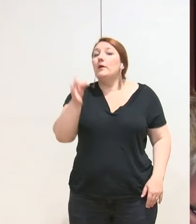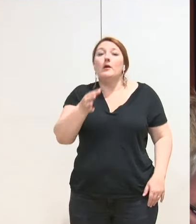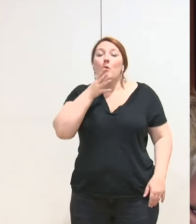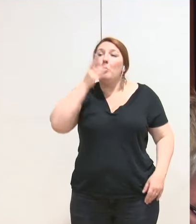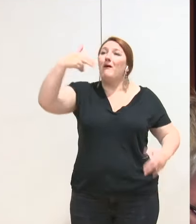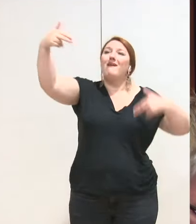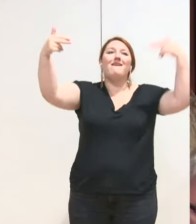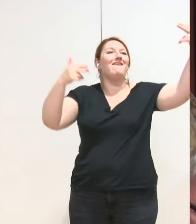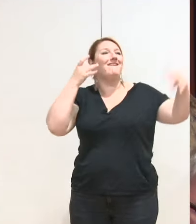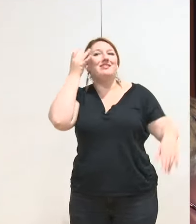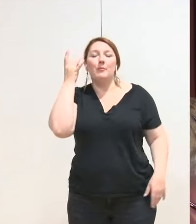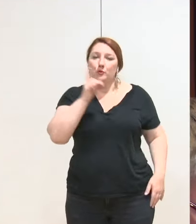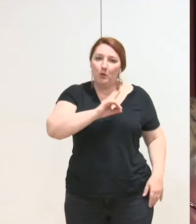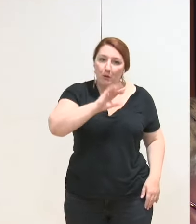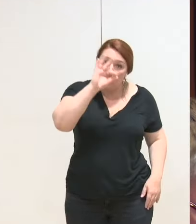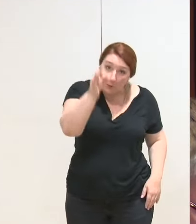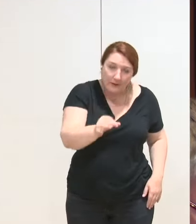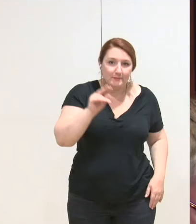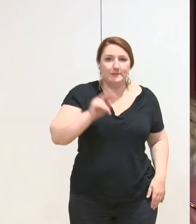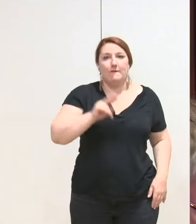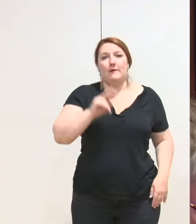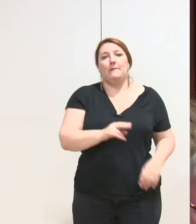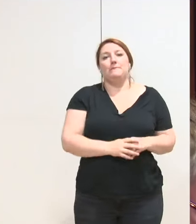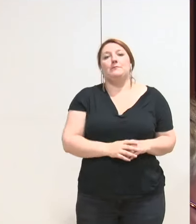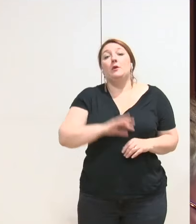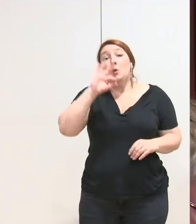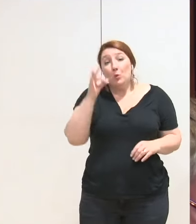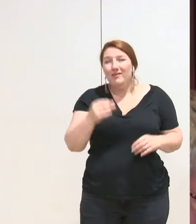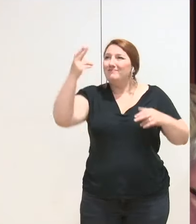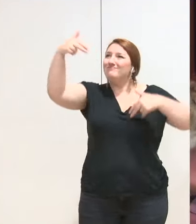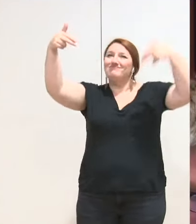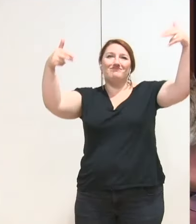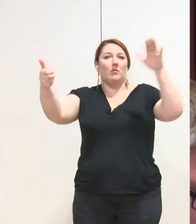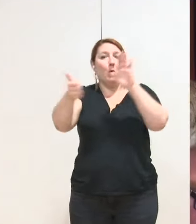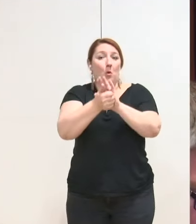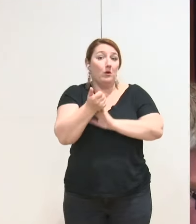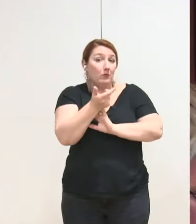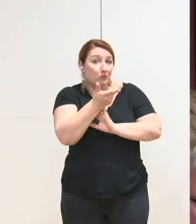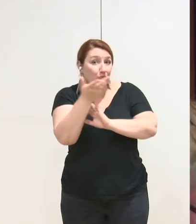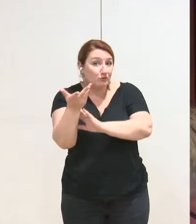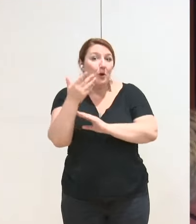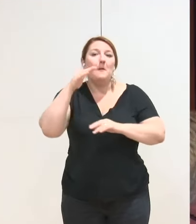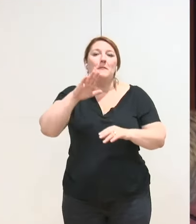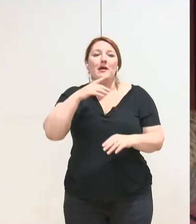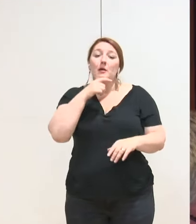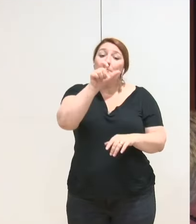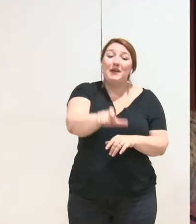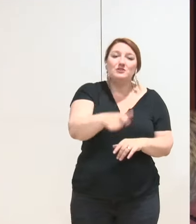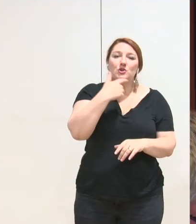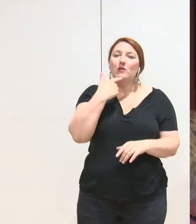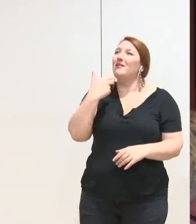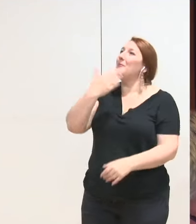attend oui elles peuvent répondre à plusieurs missions mais n'empêche pas le passage à l'acte oui ell demande un